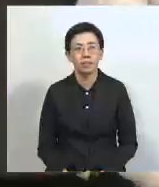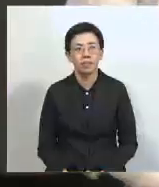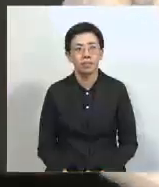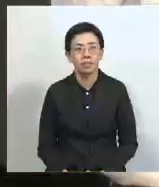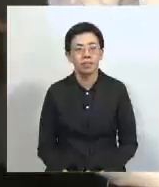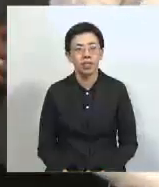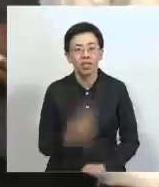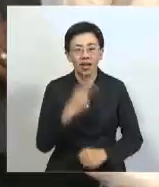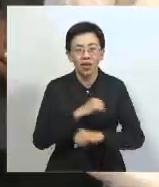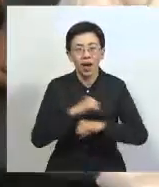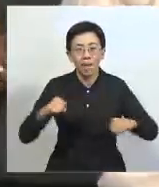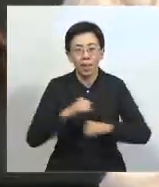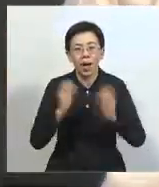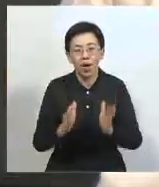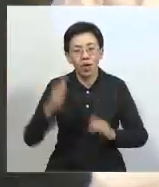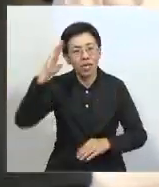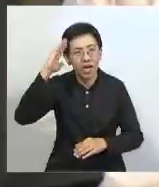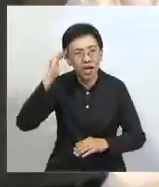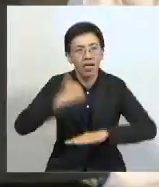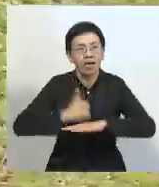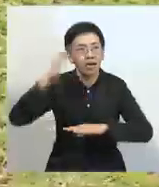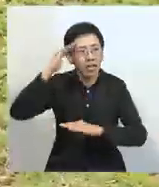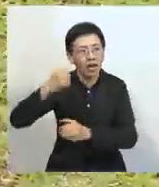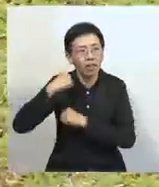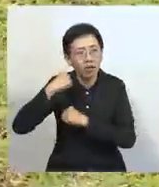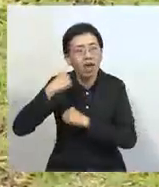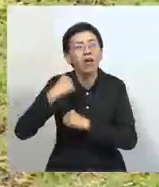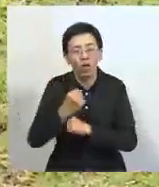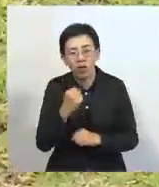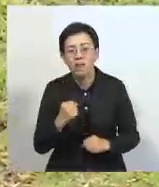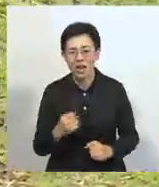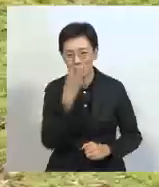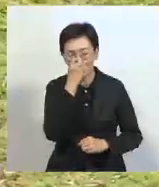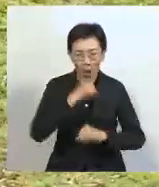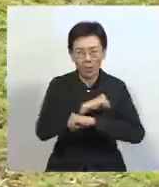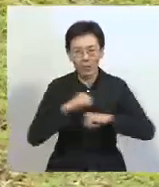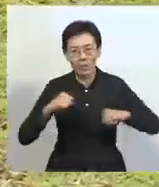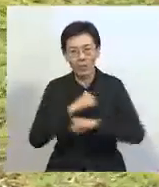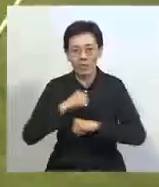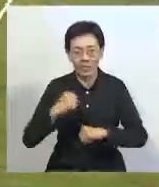รถภาพในส่วนของกำลังพลท่านผู้บัญชาการทหารบกเองนะคะก็มีการทดสอบด้วยนะคะ